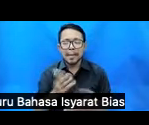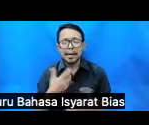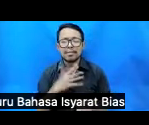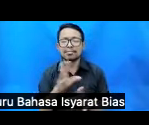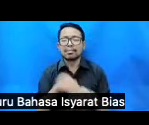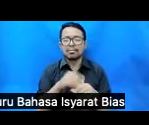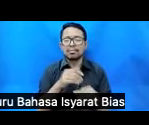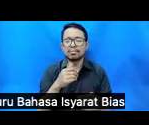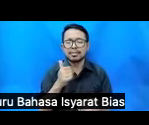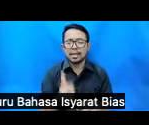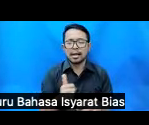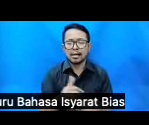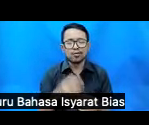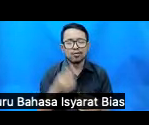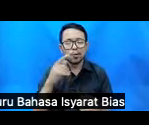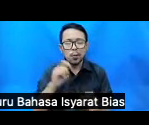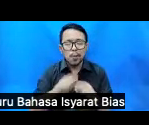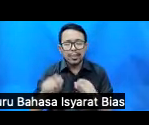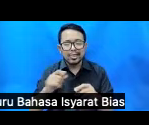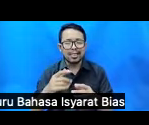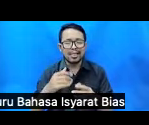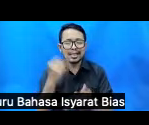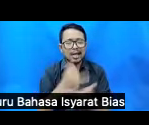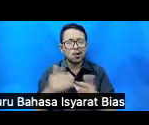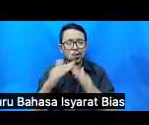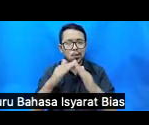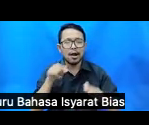untuk konsep semua yang ada.